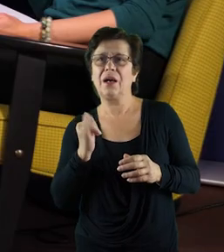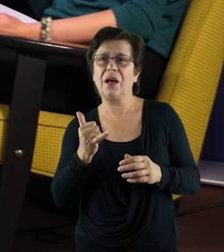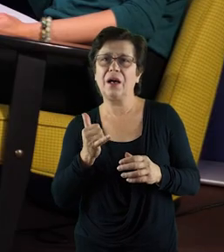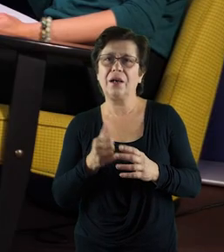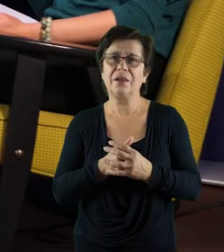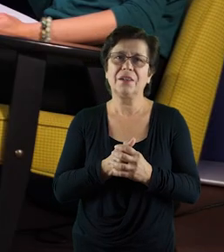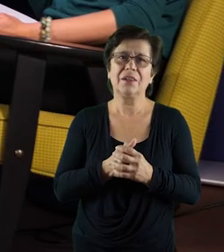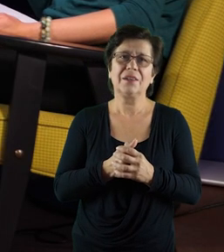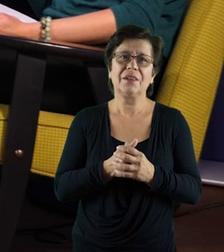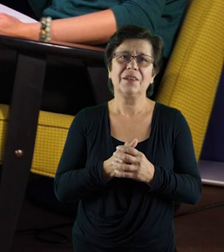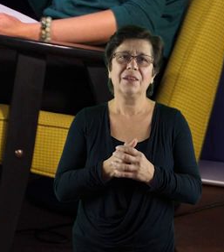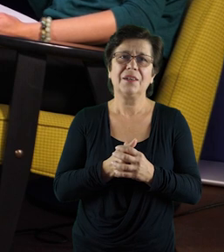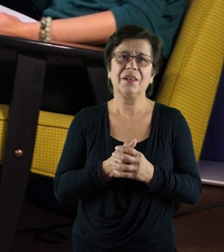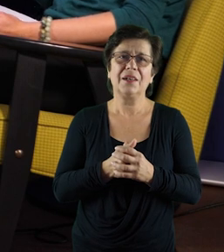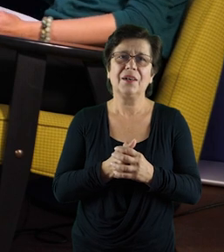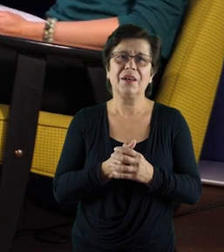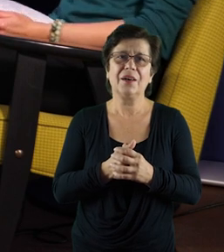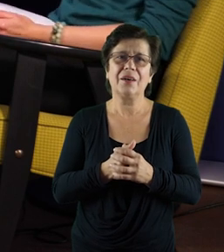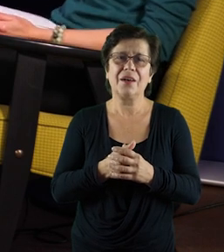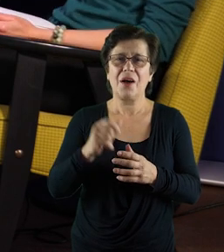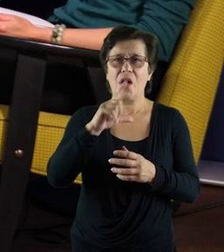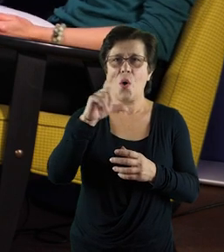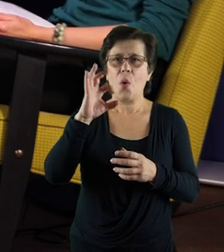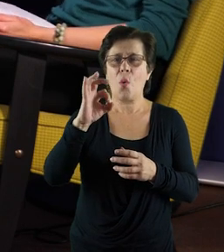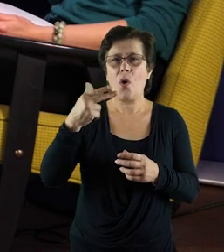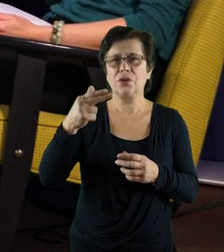w Pajperówce? Możemy być na Łobzowskiej.